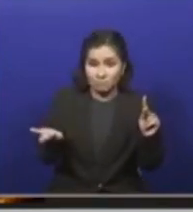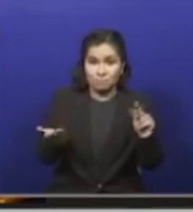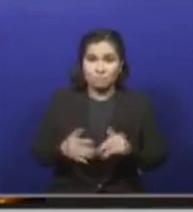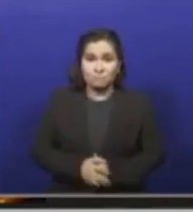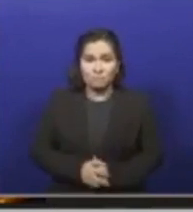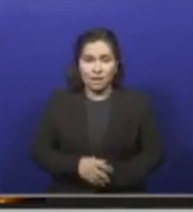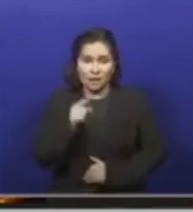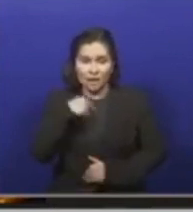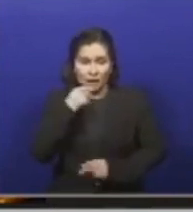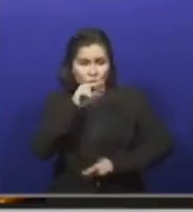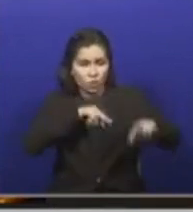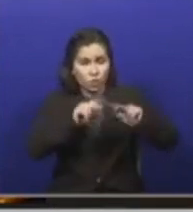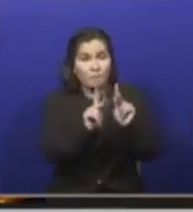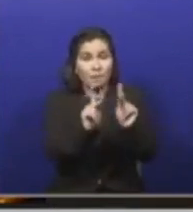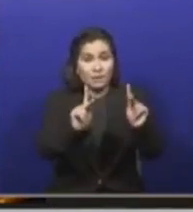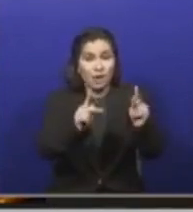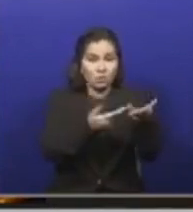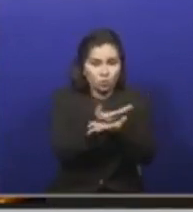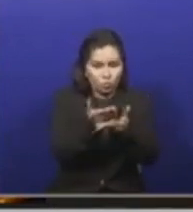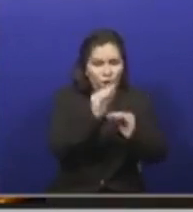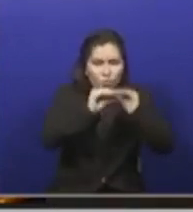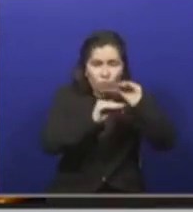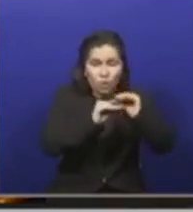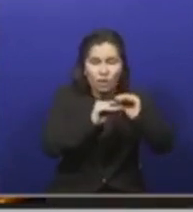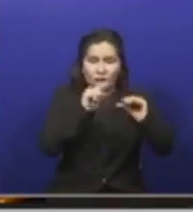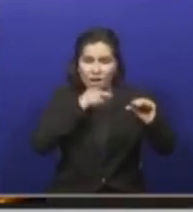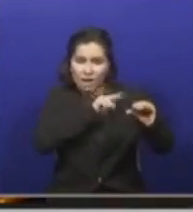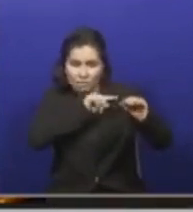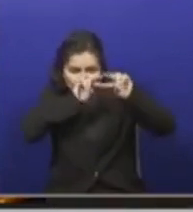ใครจะตรวจคณะอนุกรรมการกลั่นกรอง